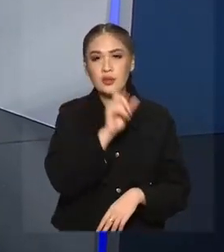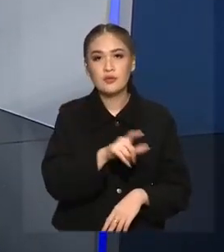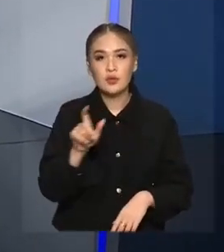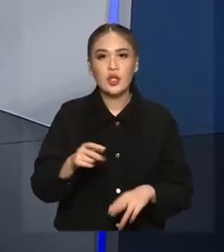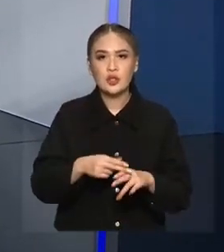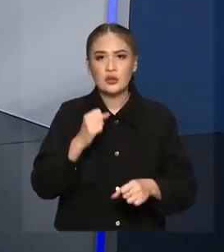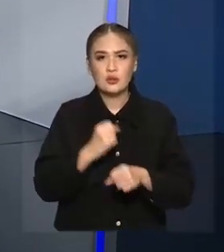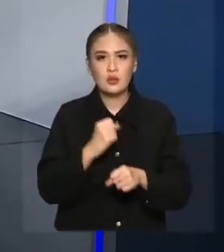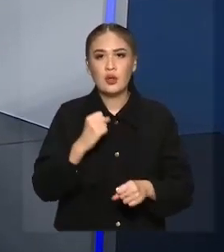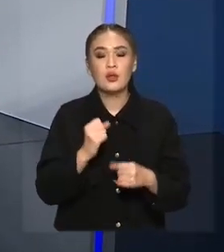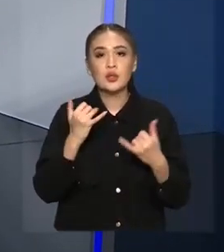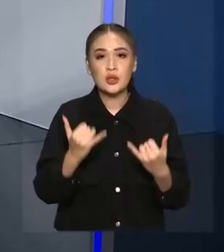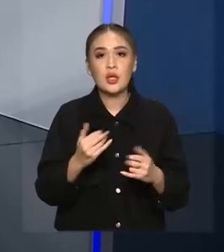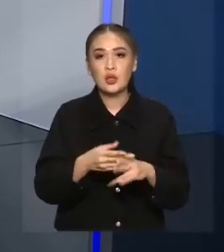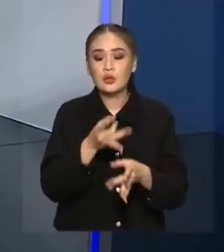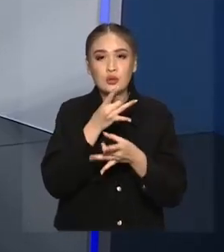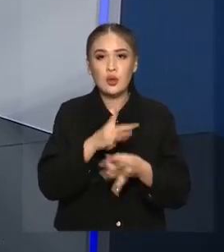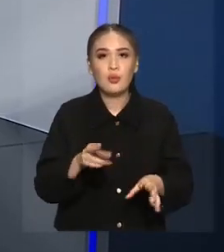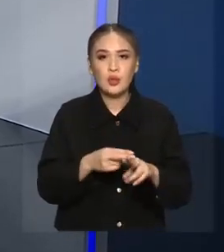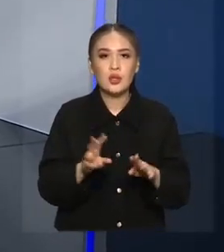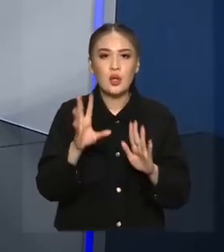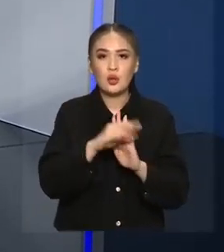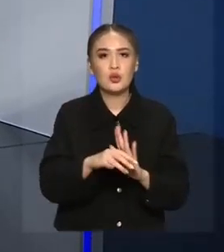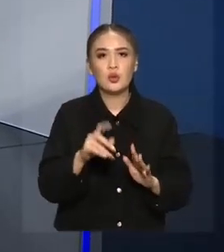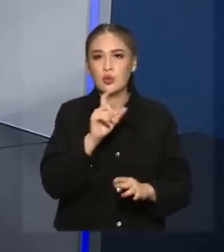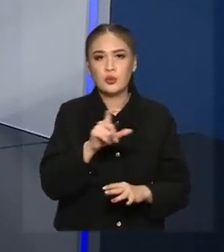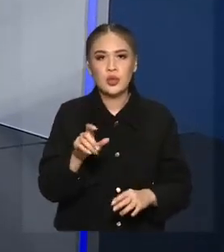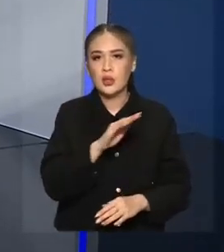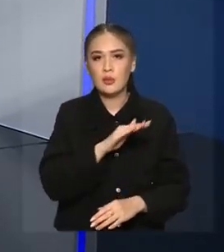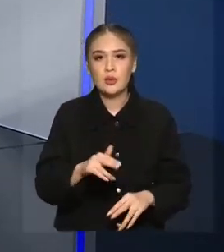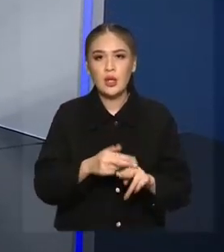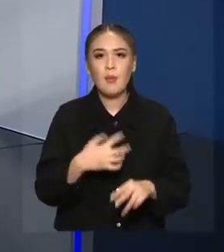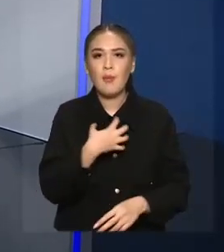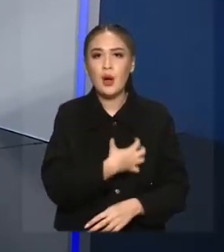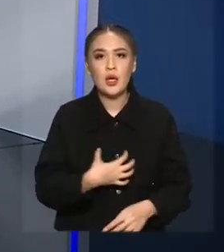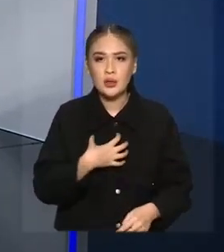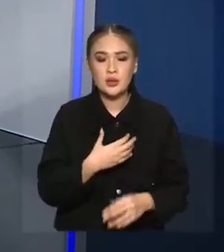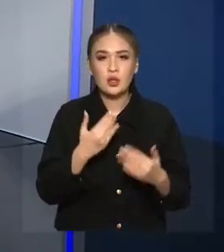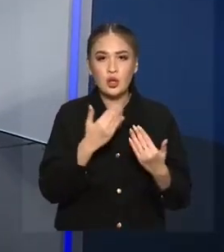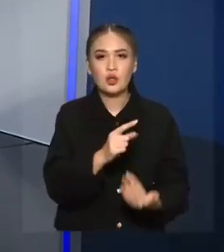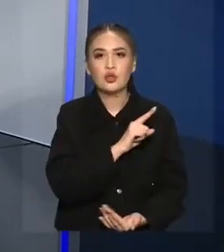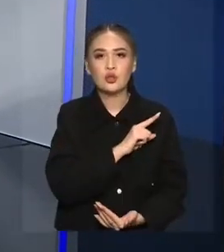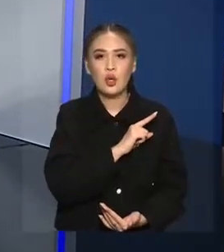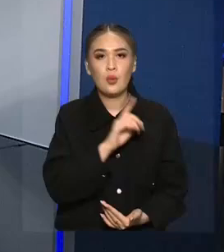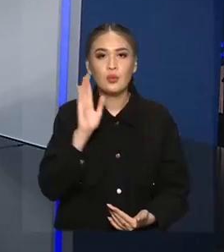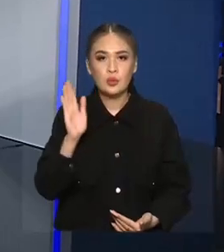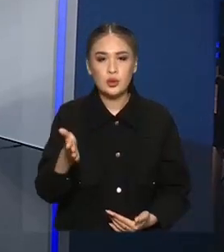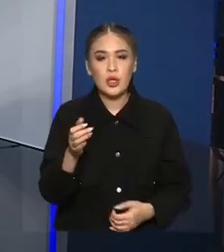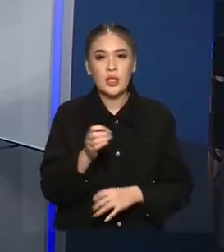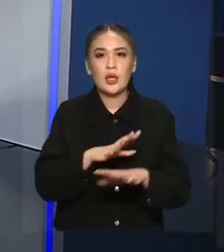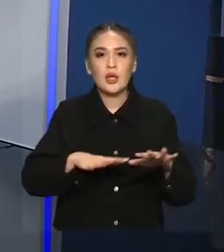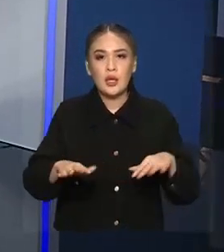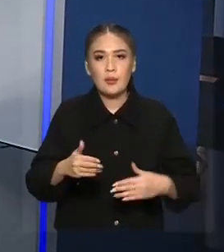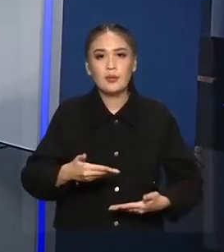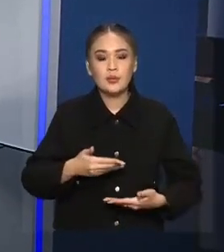қатал. Қатарларына кез келген оғланды қоспайды. Өйткені олар елдегі маңызды стратегиялық нысандарды күзетіп, елге келген